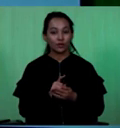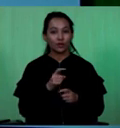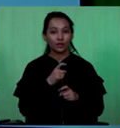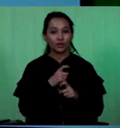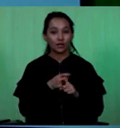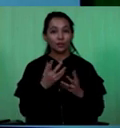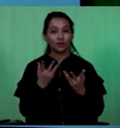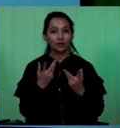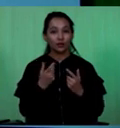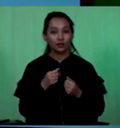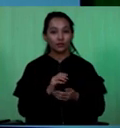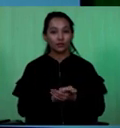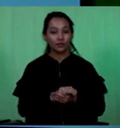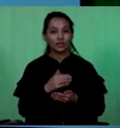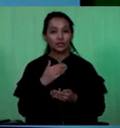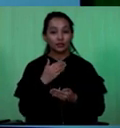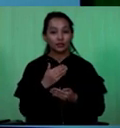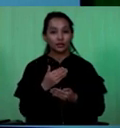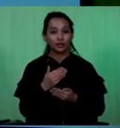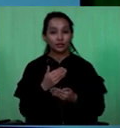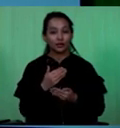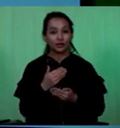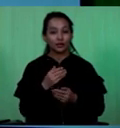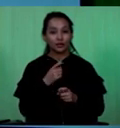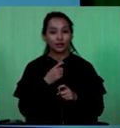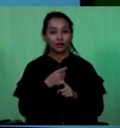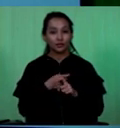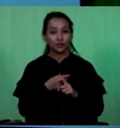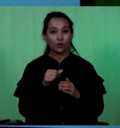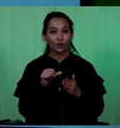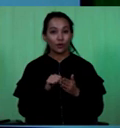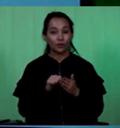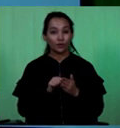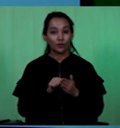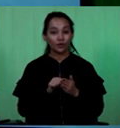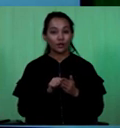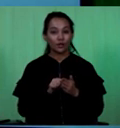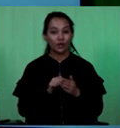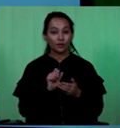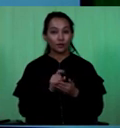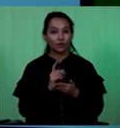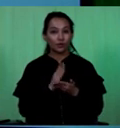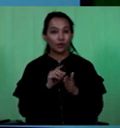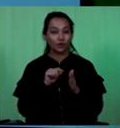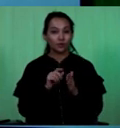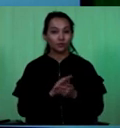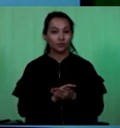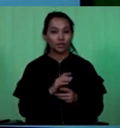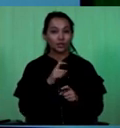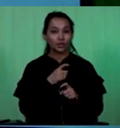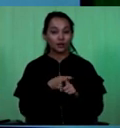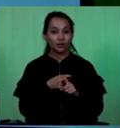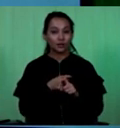tenglamalarni yeching. Sizga ushbu tenglamada 6 ta tenglama berilgan. E'tibor bering,